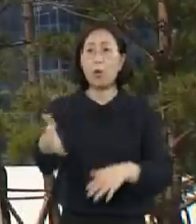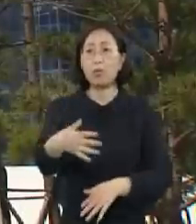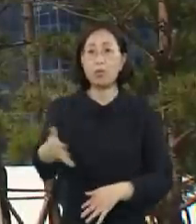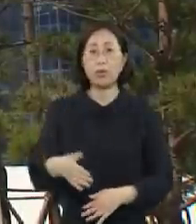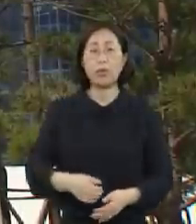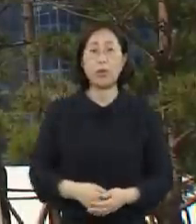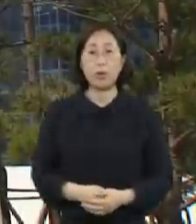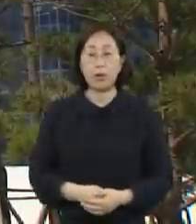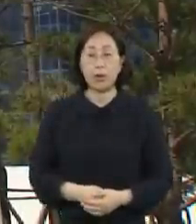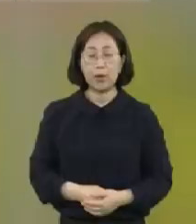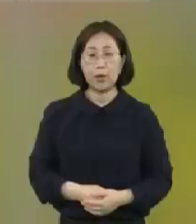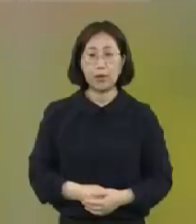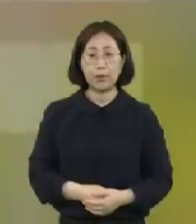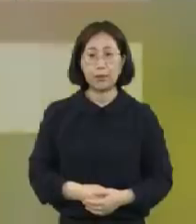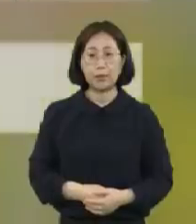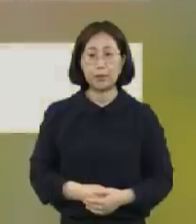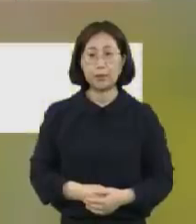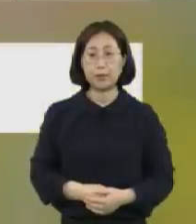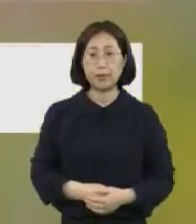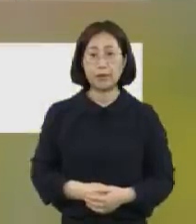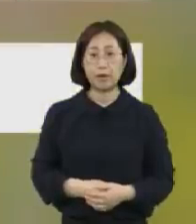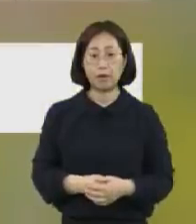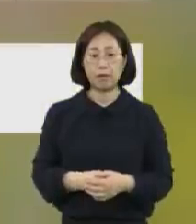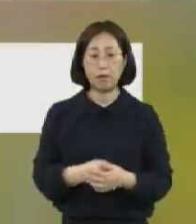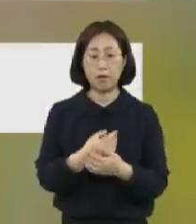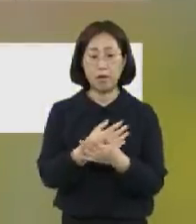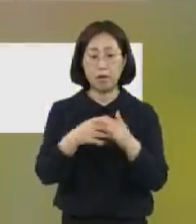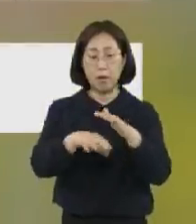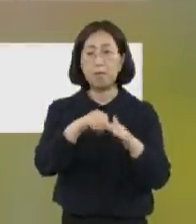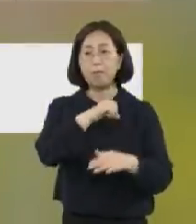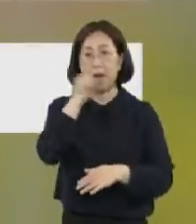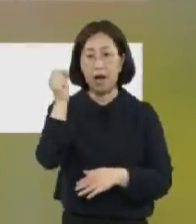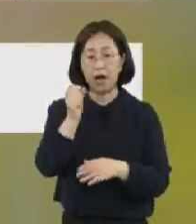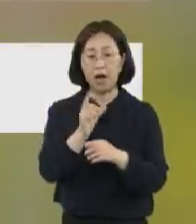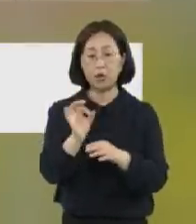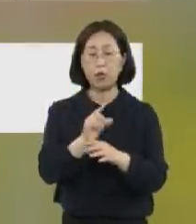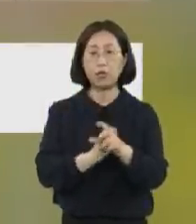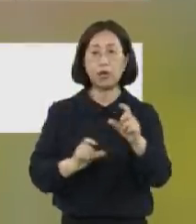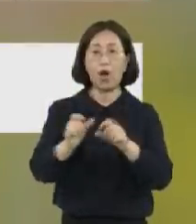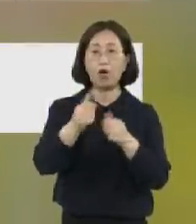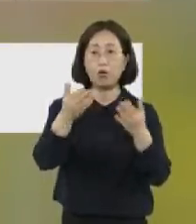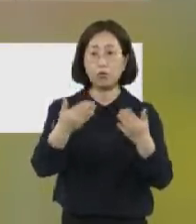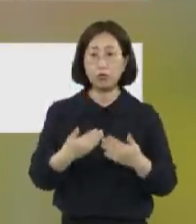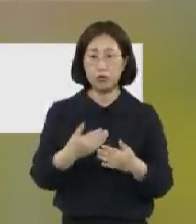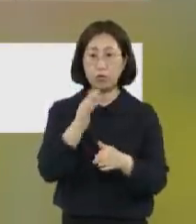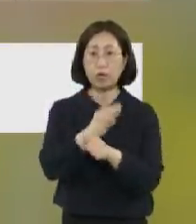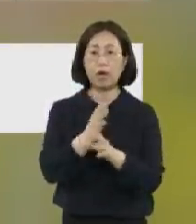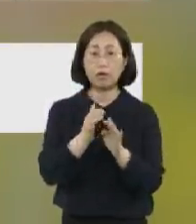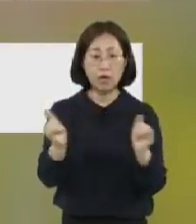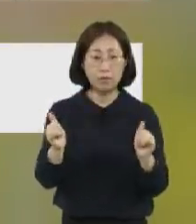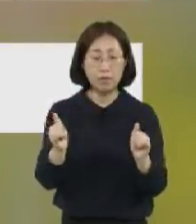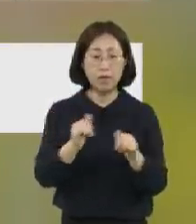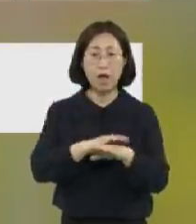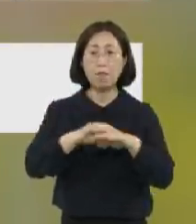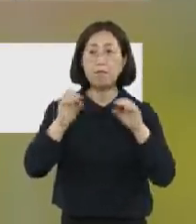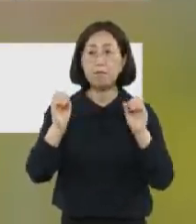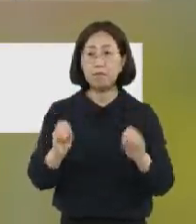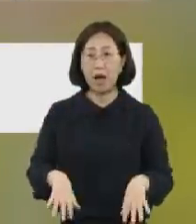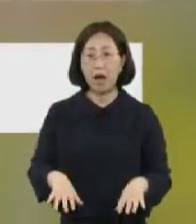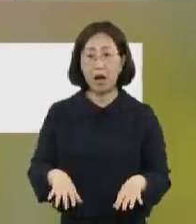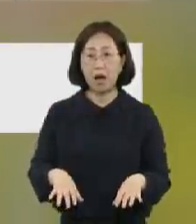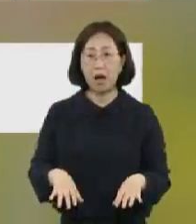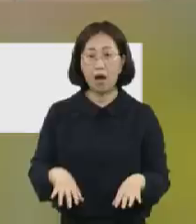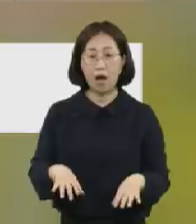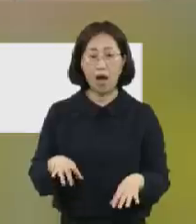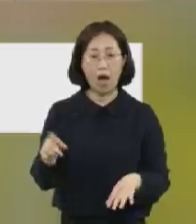끊겼습니다. 분양을 받고 프리미엄을 주고도 산 사람들이 하루아침에 물거품이 된 상황이잖아요. 아무것도